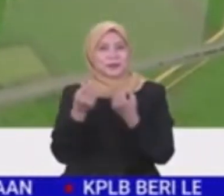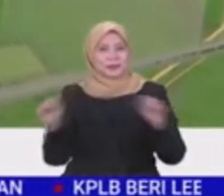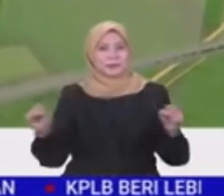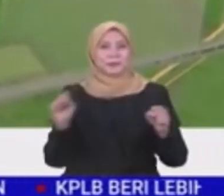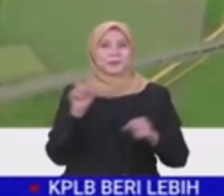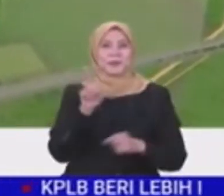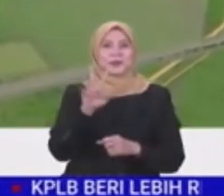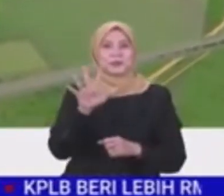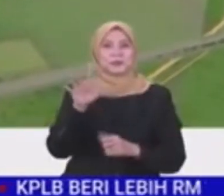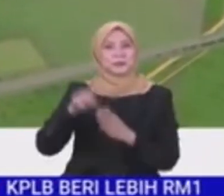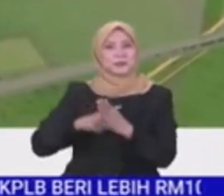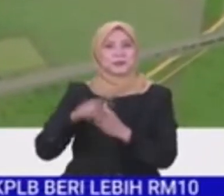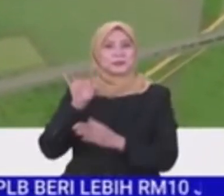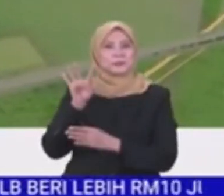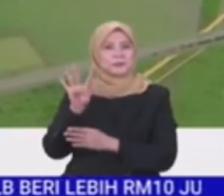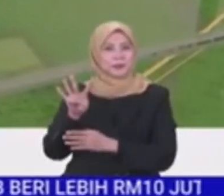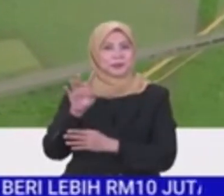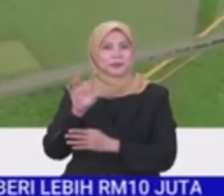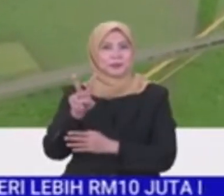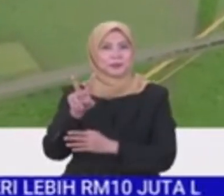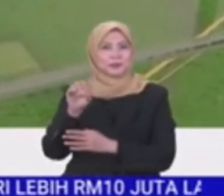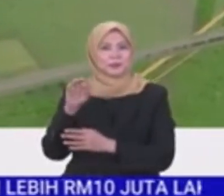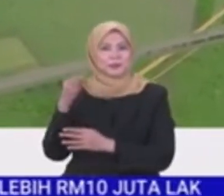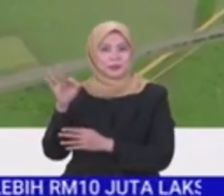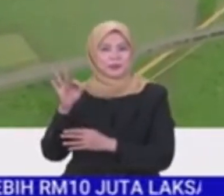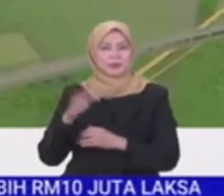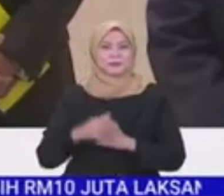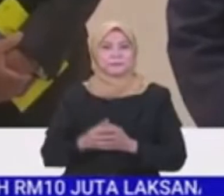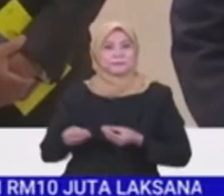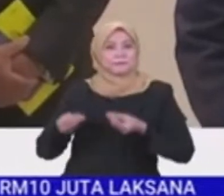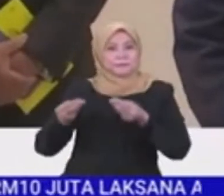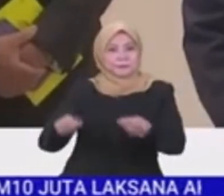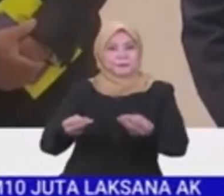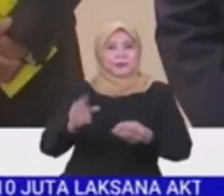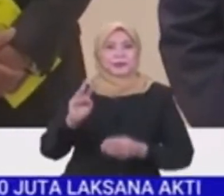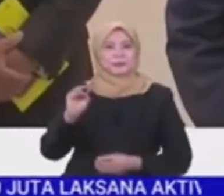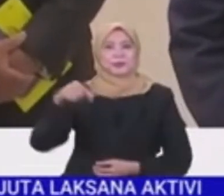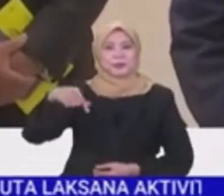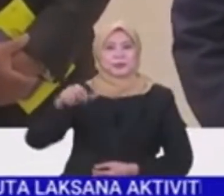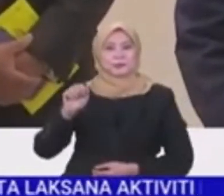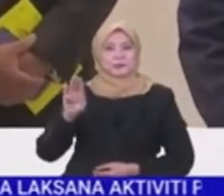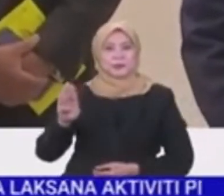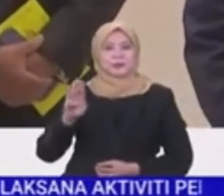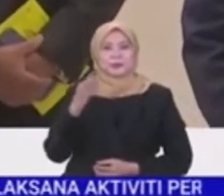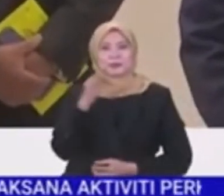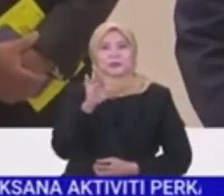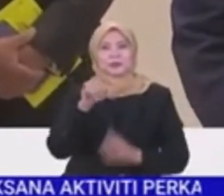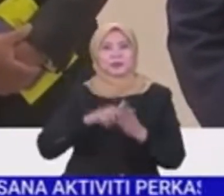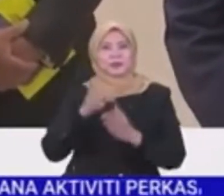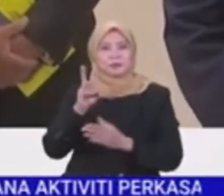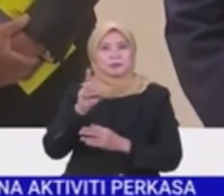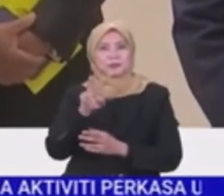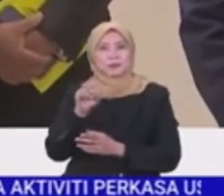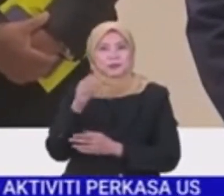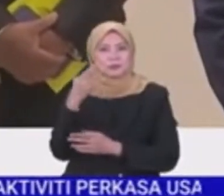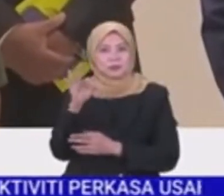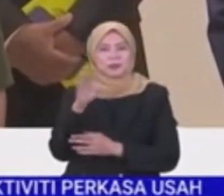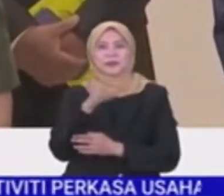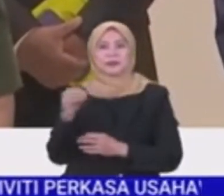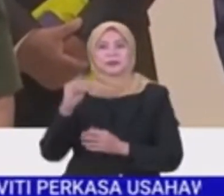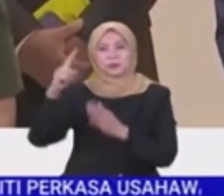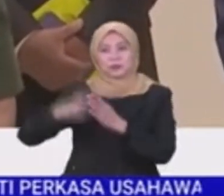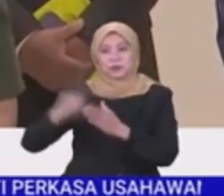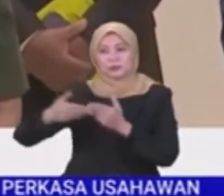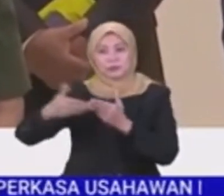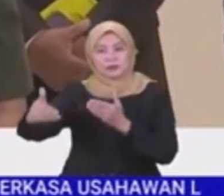25 April 2019 kemudiannya diserahkan kepada mkab pada 11 Jun 2019 Dan sebulan